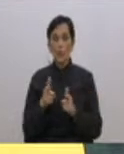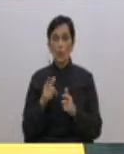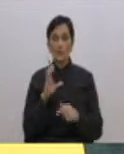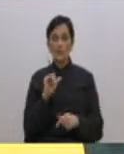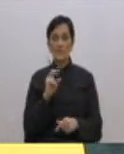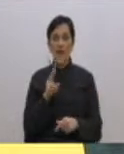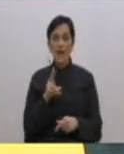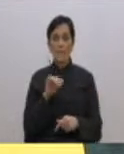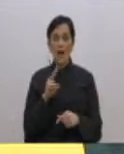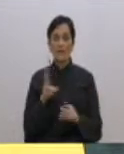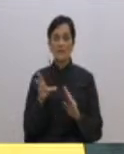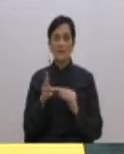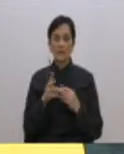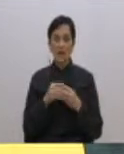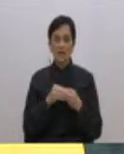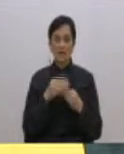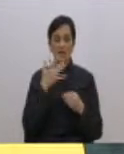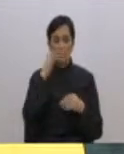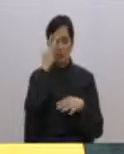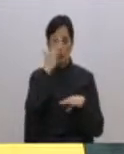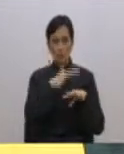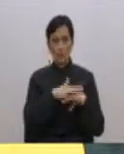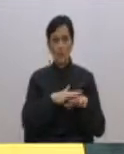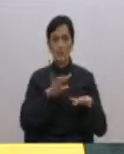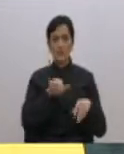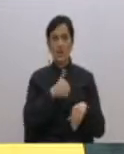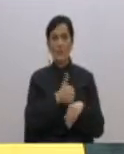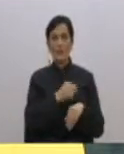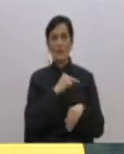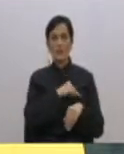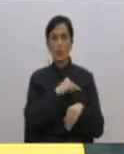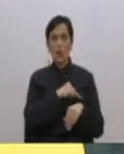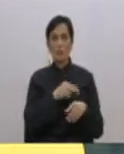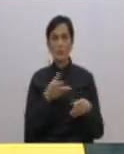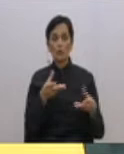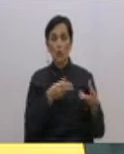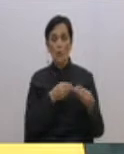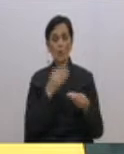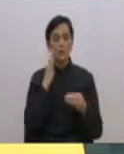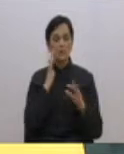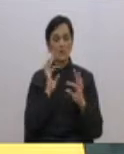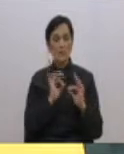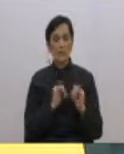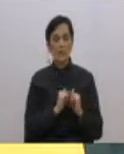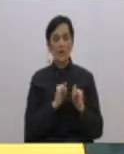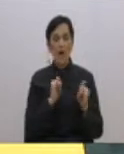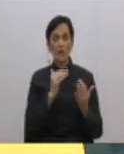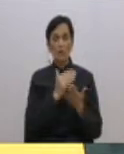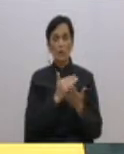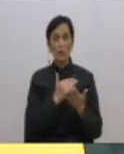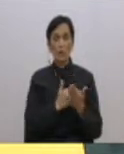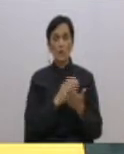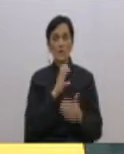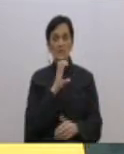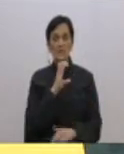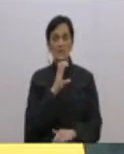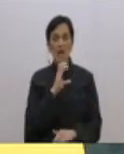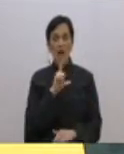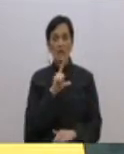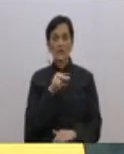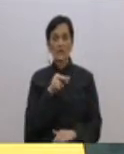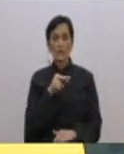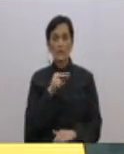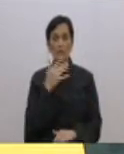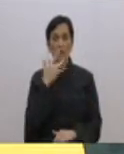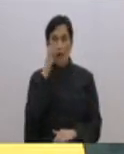în tân americii și erte bulistate bici savajco departamentis comerciul și samartis gamitare bici programis CLDP da